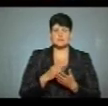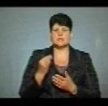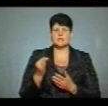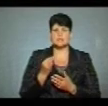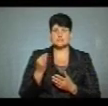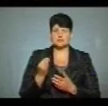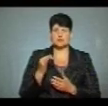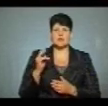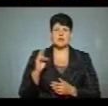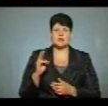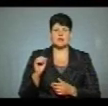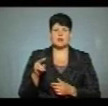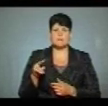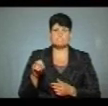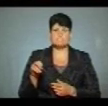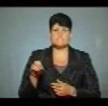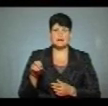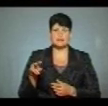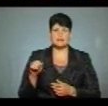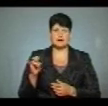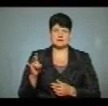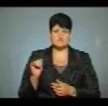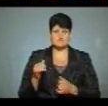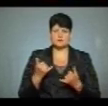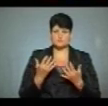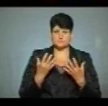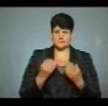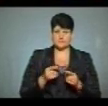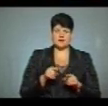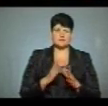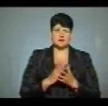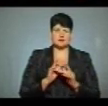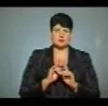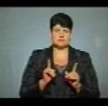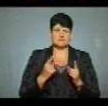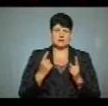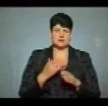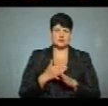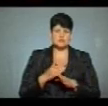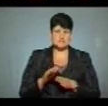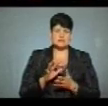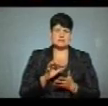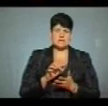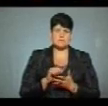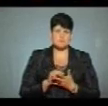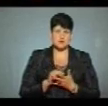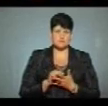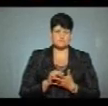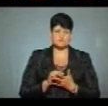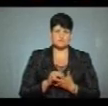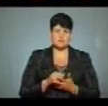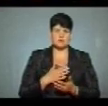саме капеланства і сьогодення. В книзі є особливо велика частина, займає іменно